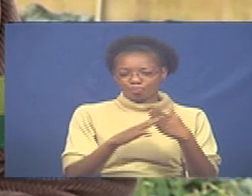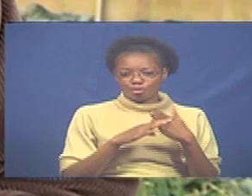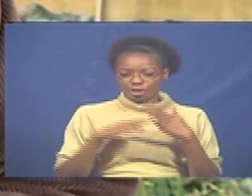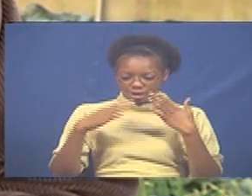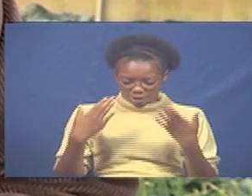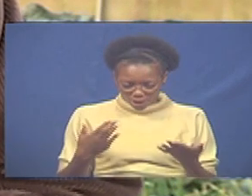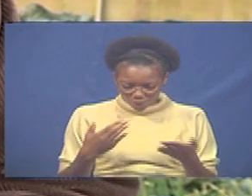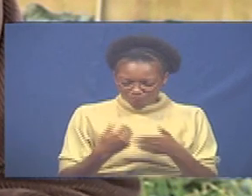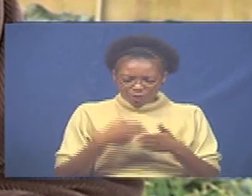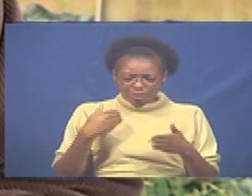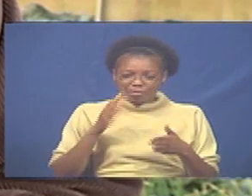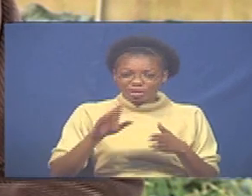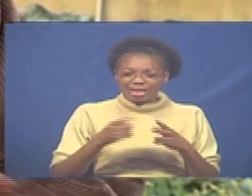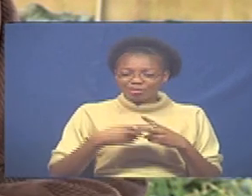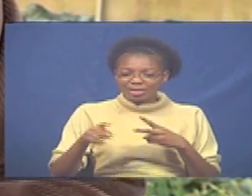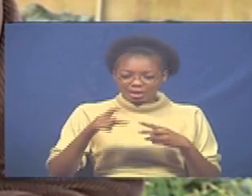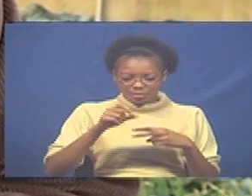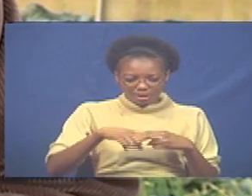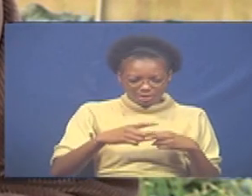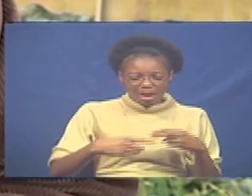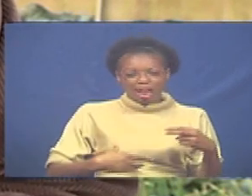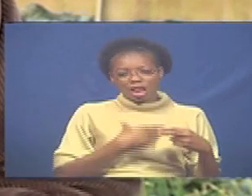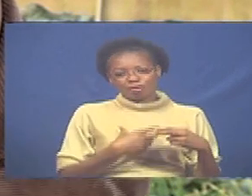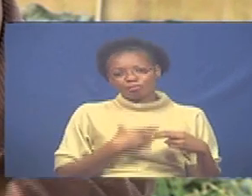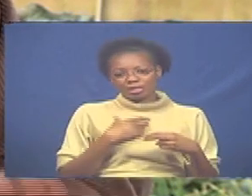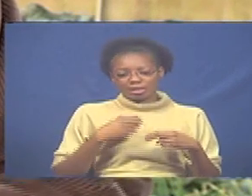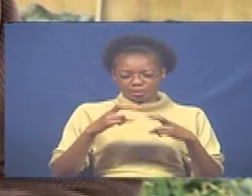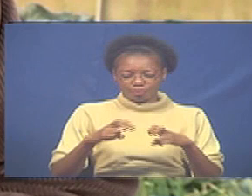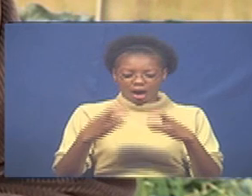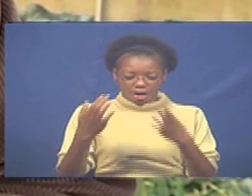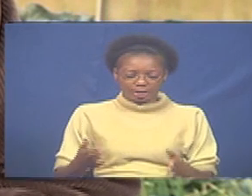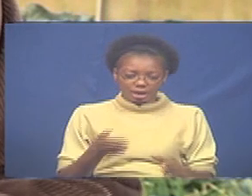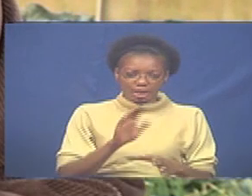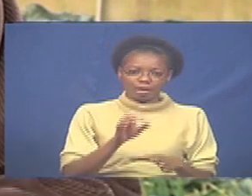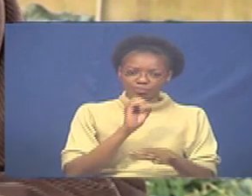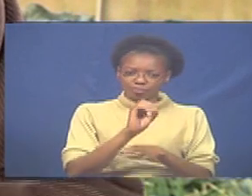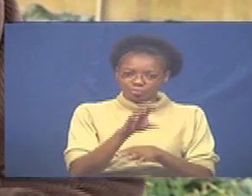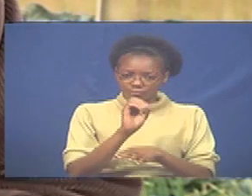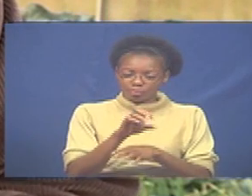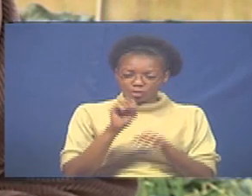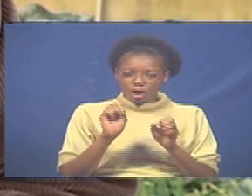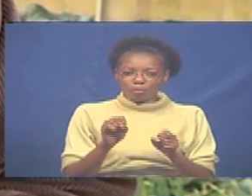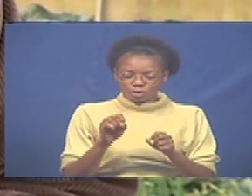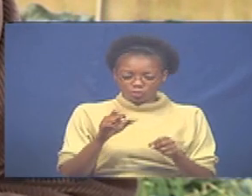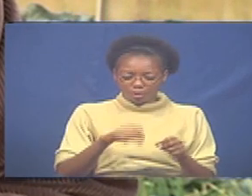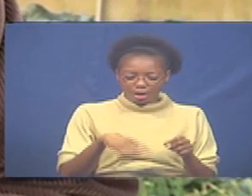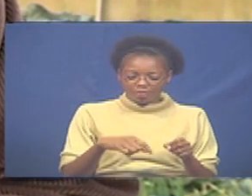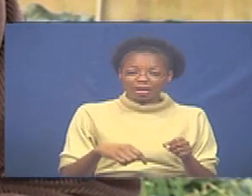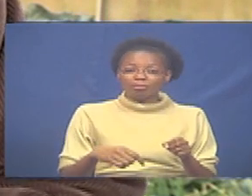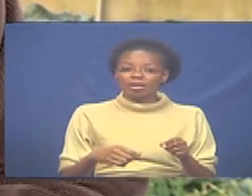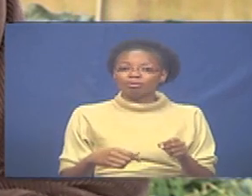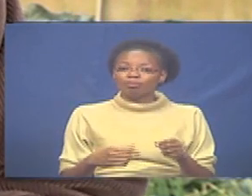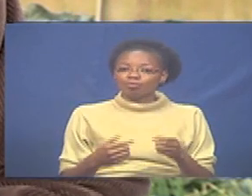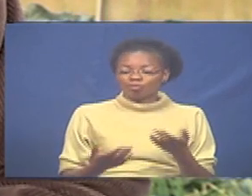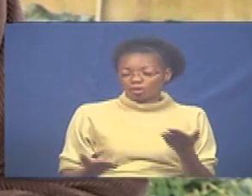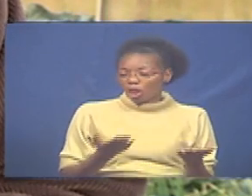mawaidha na utajua sasa ni nini changamoto ya huo mmea na ni nini unaweza fanya ili uzuie uharibifu wa wadudu na magonjwa.